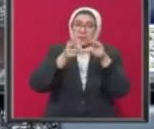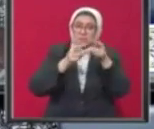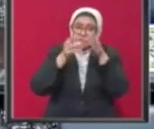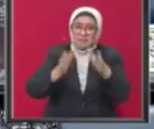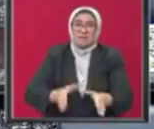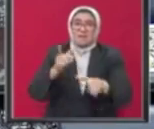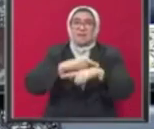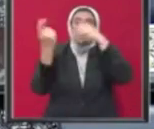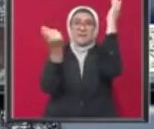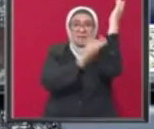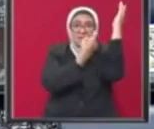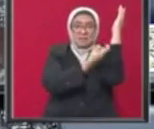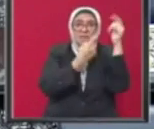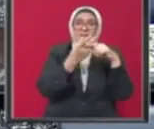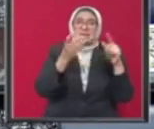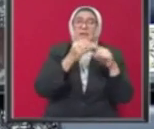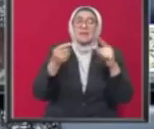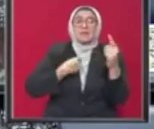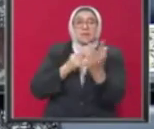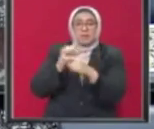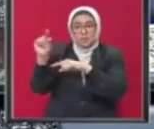menggunakan kad belang semata-mata tapi menerusi kooperasi